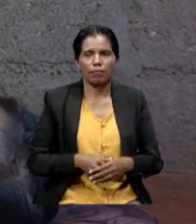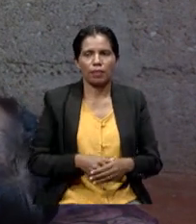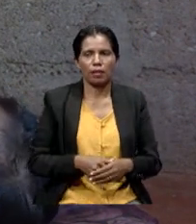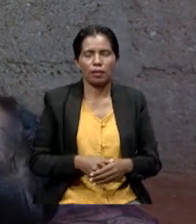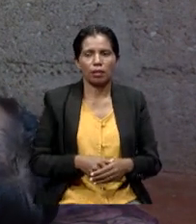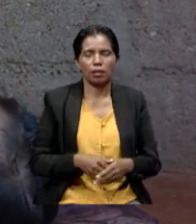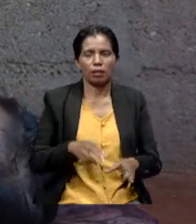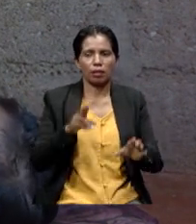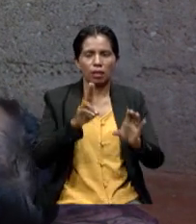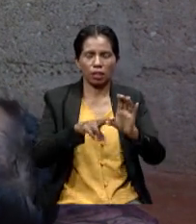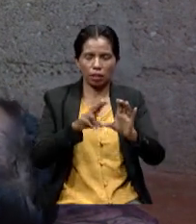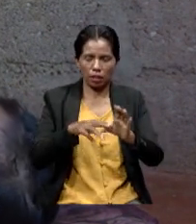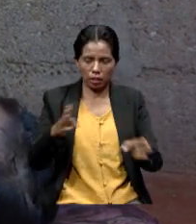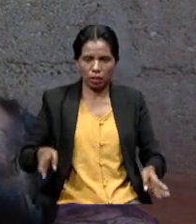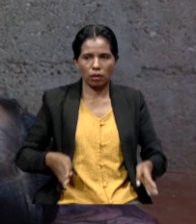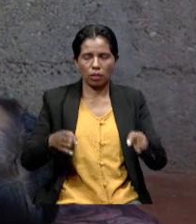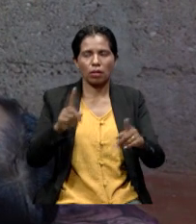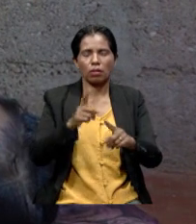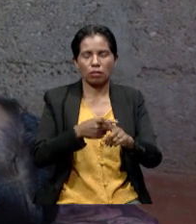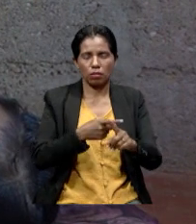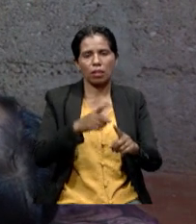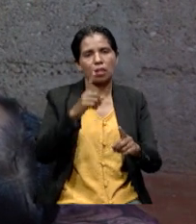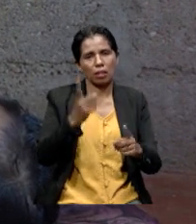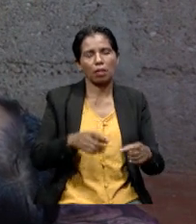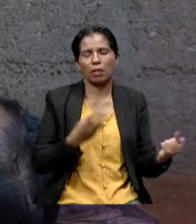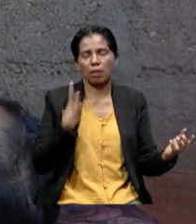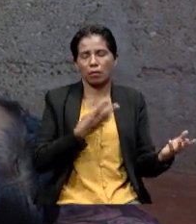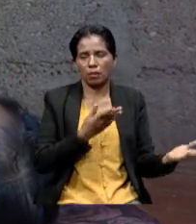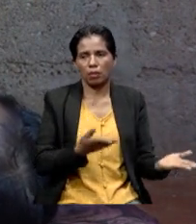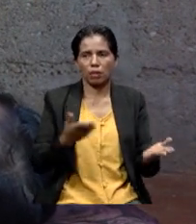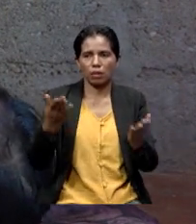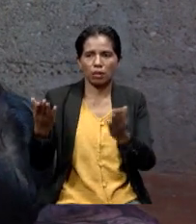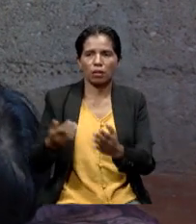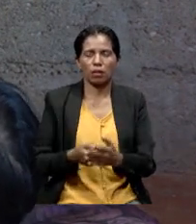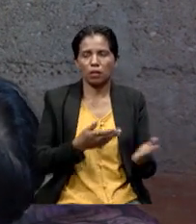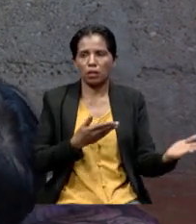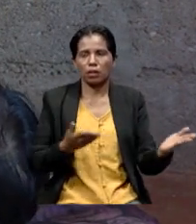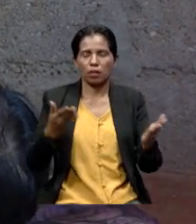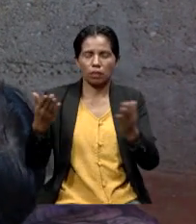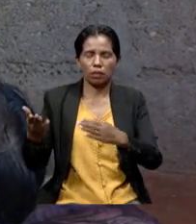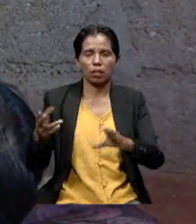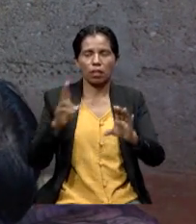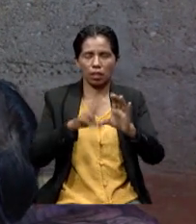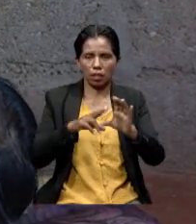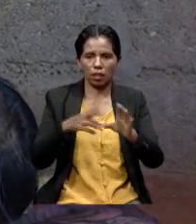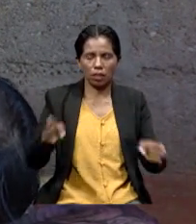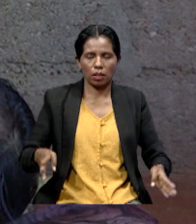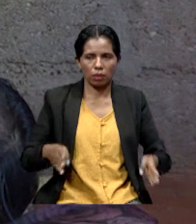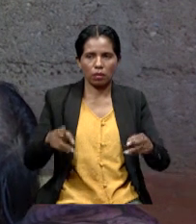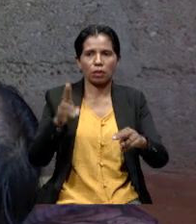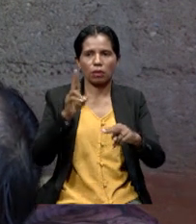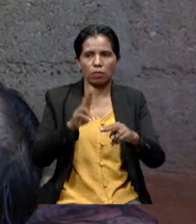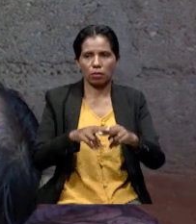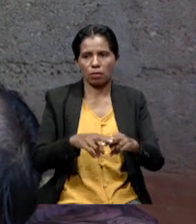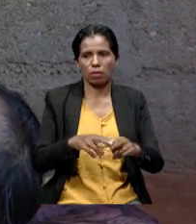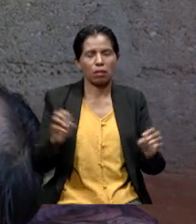ni da te hein fulan sane mai lori dit ba dan to fulan ni sir lori te kursi roda ne mai ni tur kursi roda na hareba